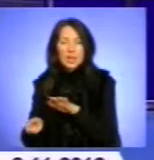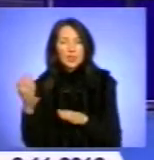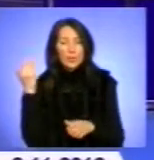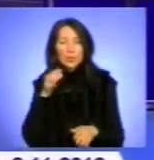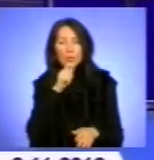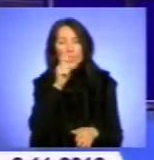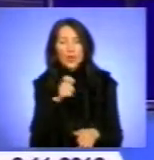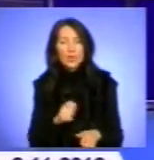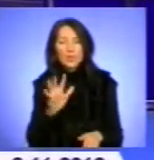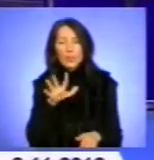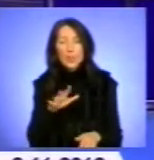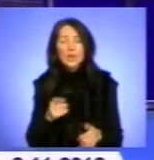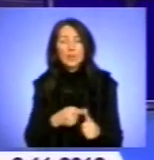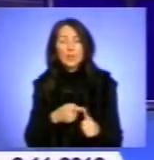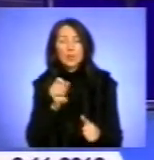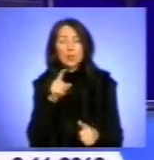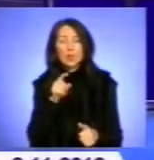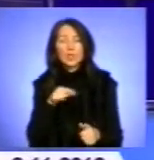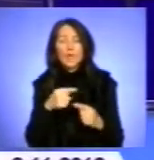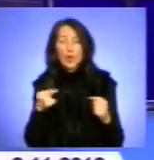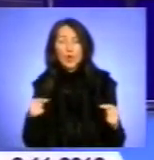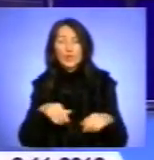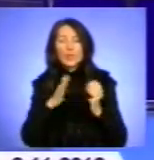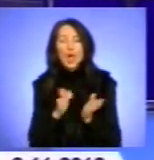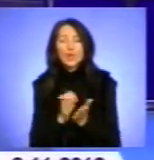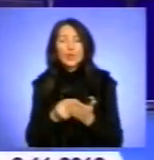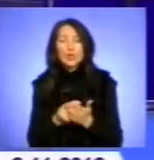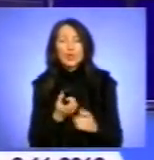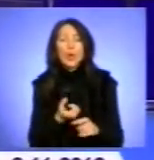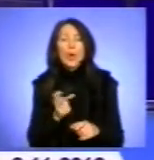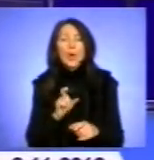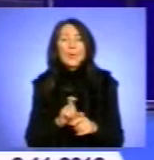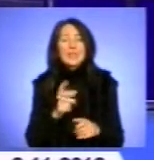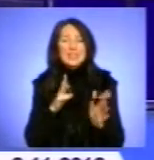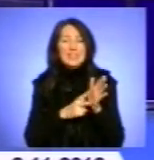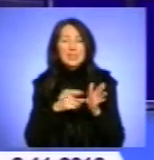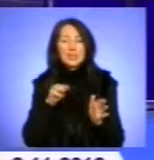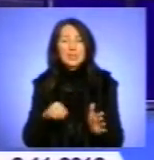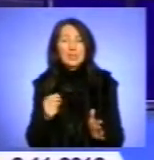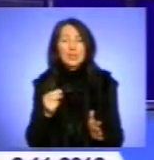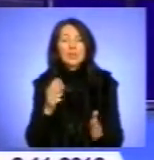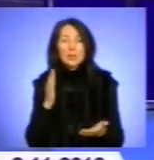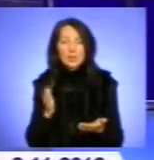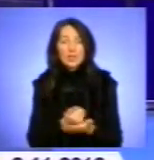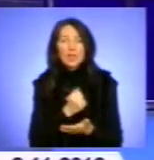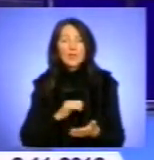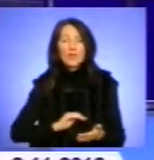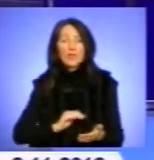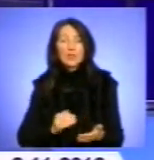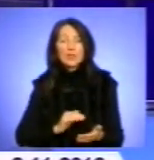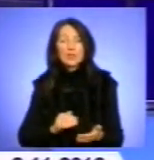5 найменувань золотих виробів загальною вартістю понад 7 тисяч гривень стали власністю шахраюк, котрим